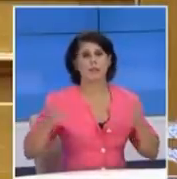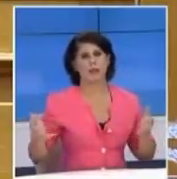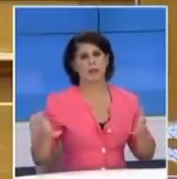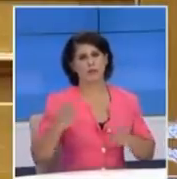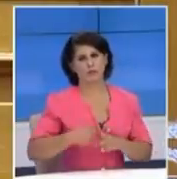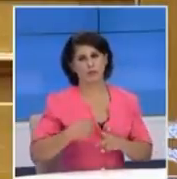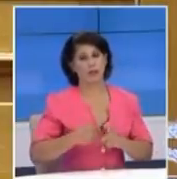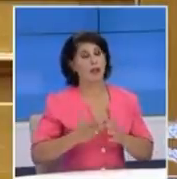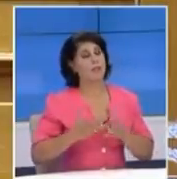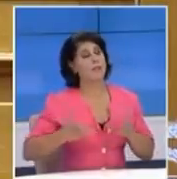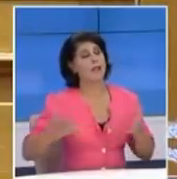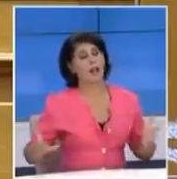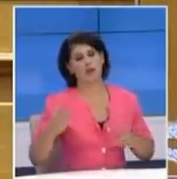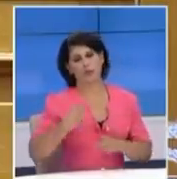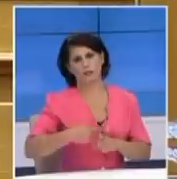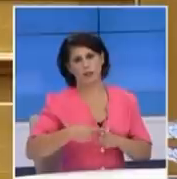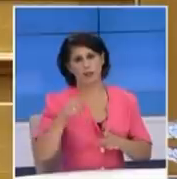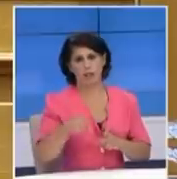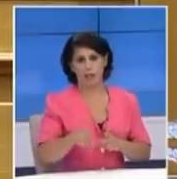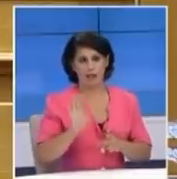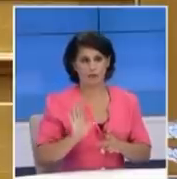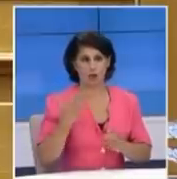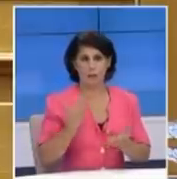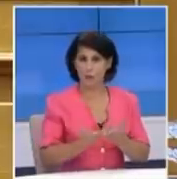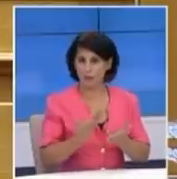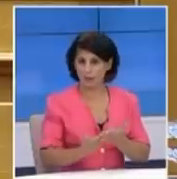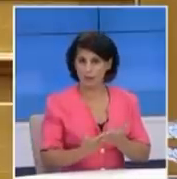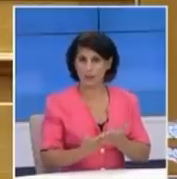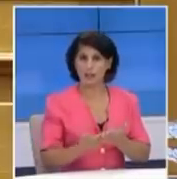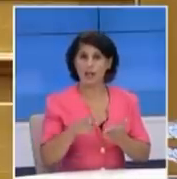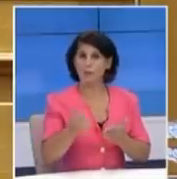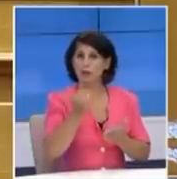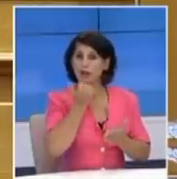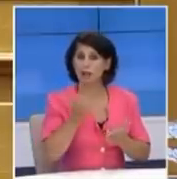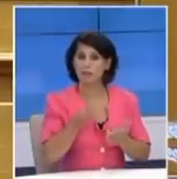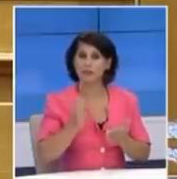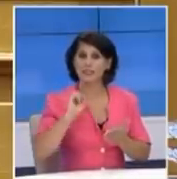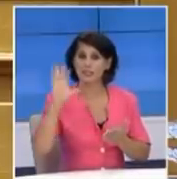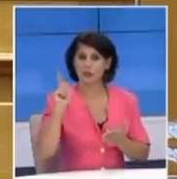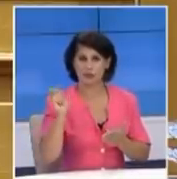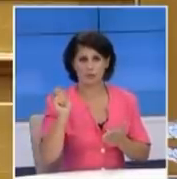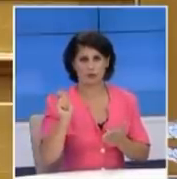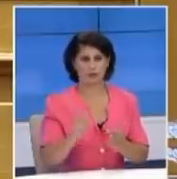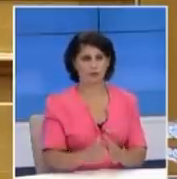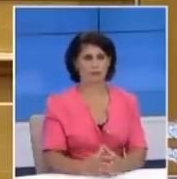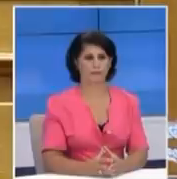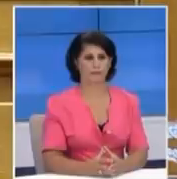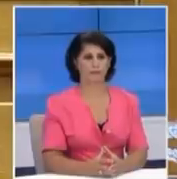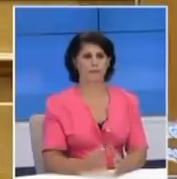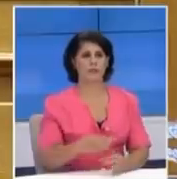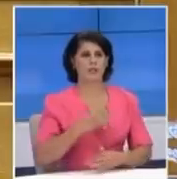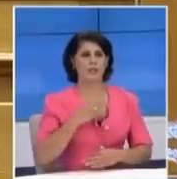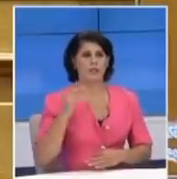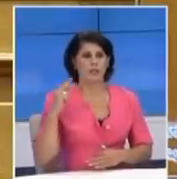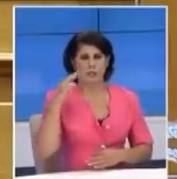Ελλάδα. Δεν μεγαλώνεται την Ελλάδα. Αυτό αποδεικνύεται από τα λάθη που κάνετε στην εξωτερική πολιτική. Κύριε Πρωθυπουργέ, τα